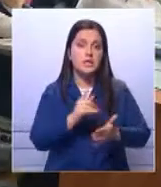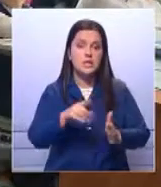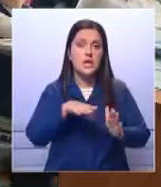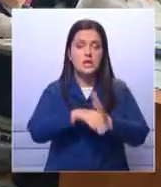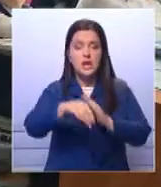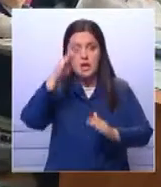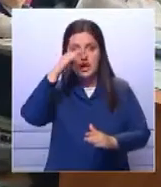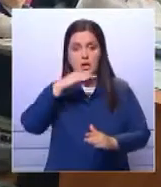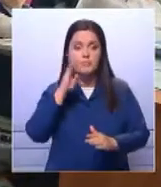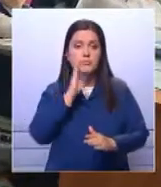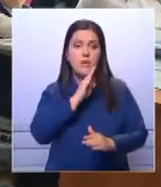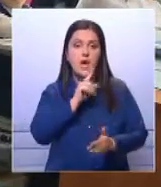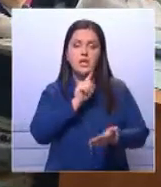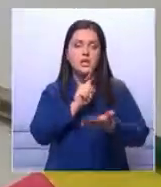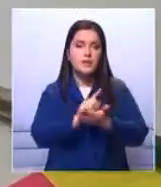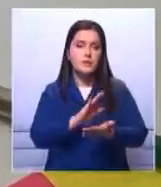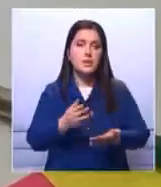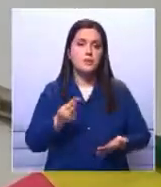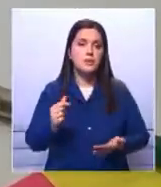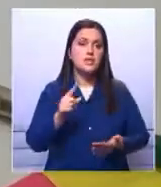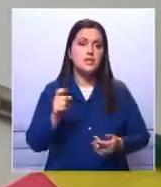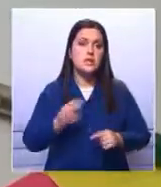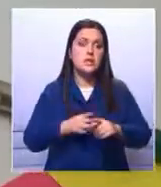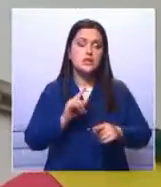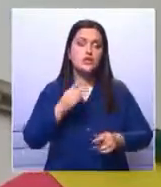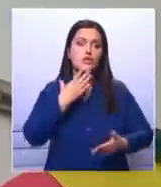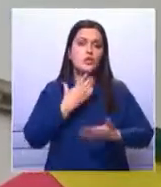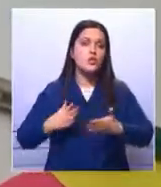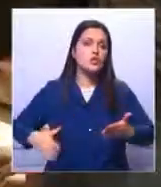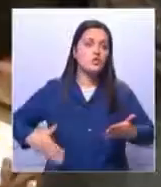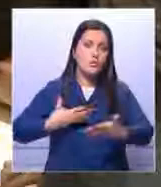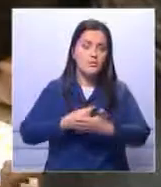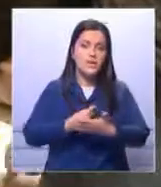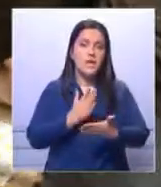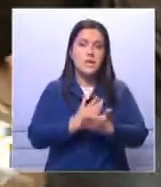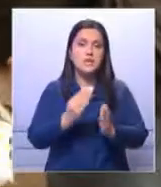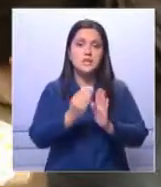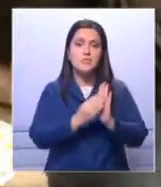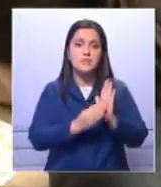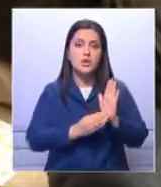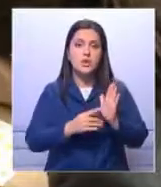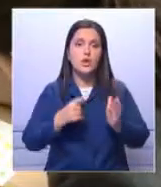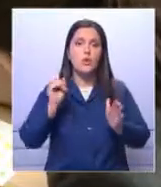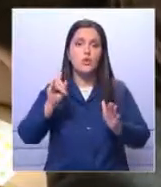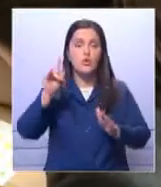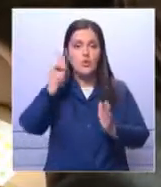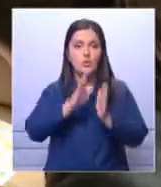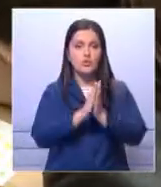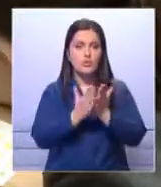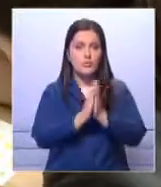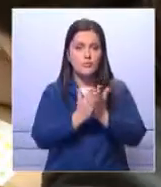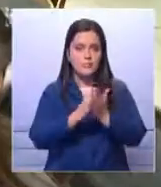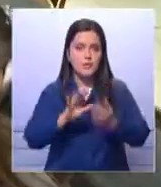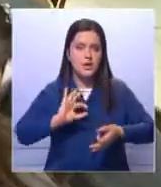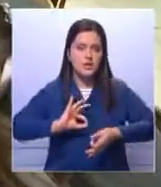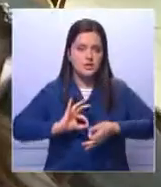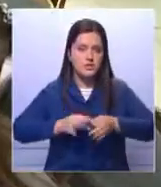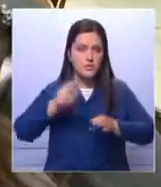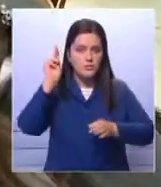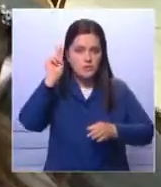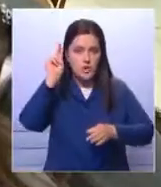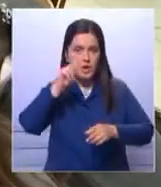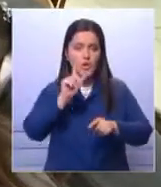выделяет средства. А значит, родители не обязаны платить за это из собственного кармана. В списке исключений учебники с углубленным